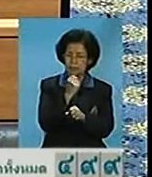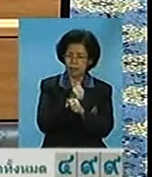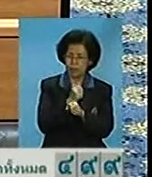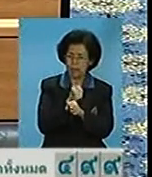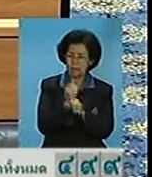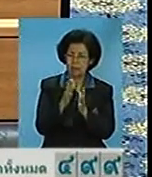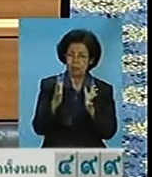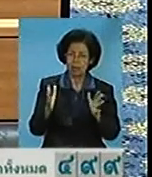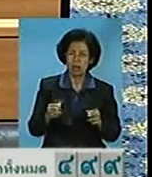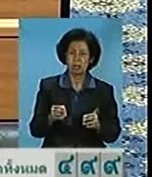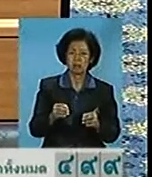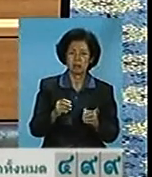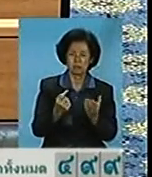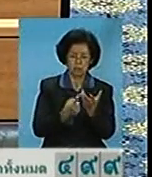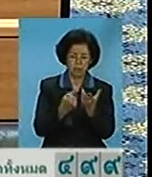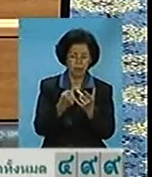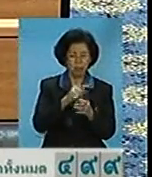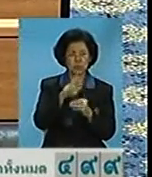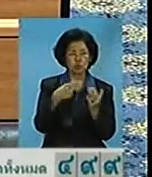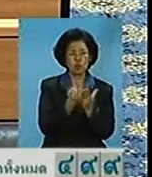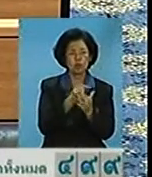โดยไม่ได้นับชั่วโมงการทำงาน